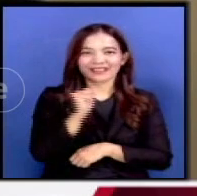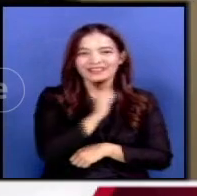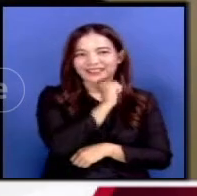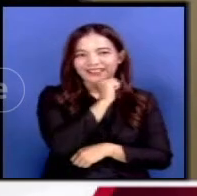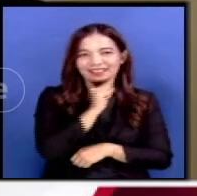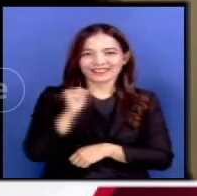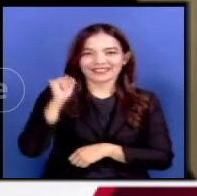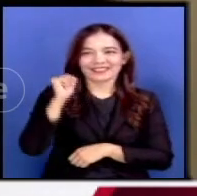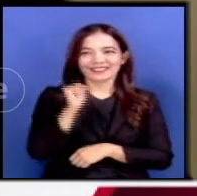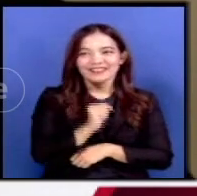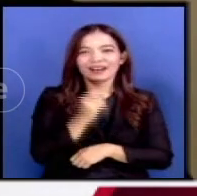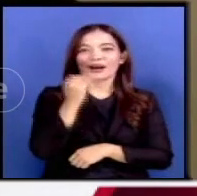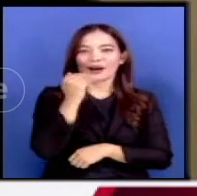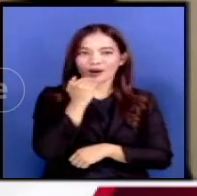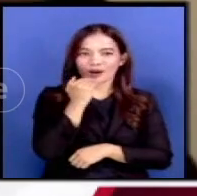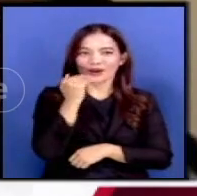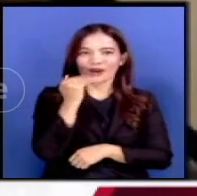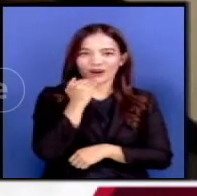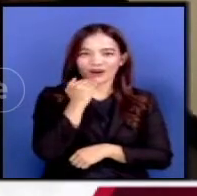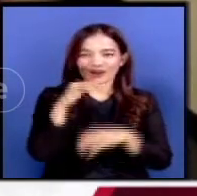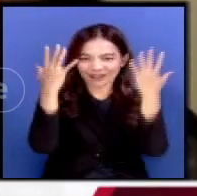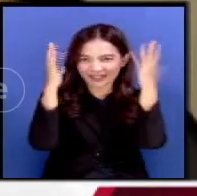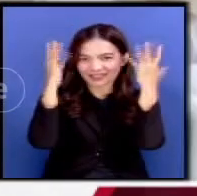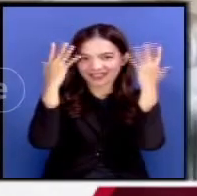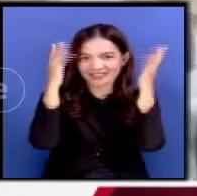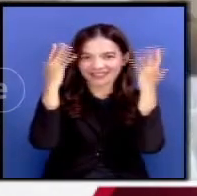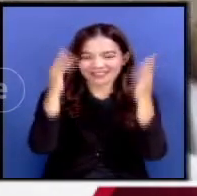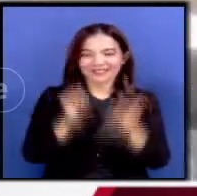ohayashima. Oh, oh, oh. Oh, yeay.